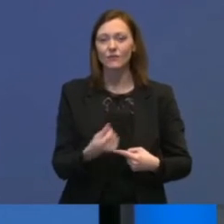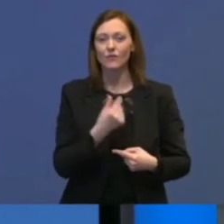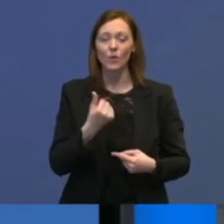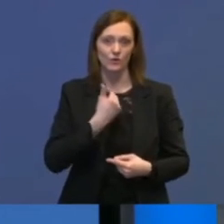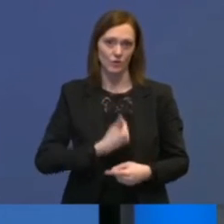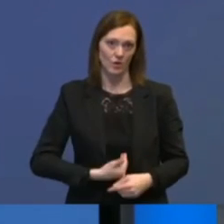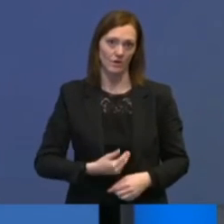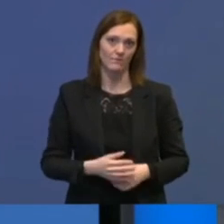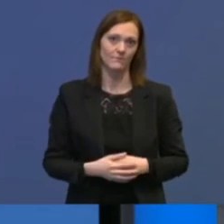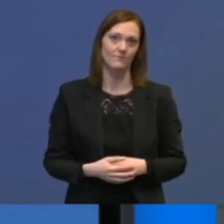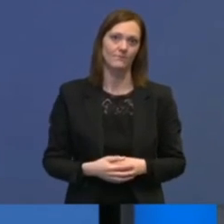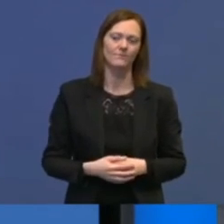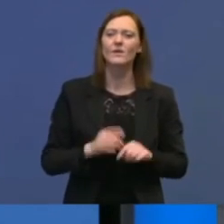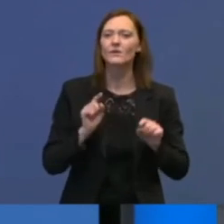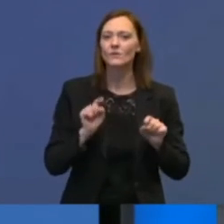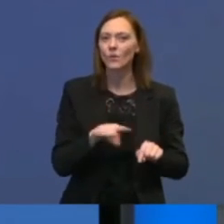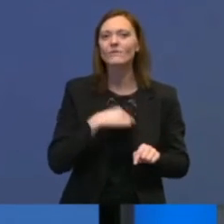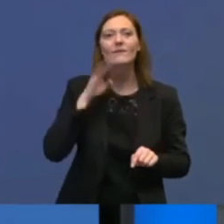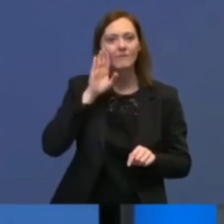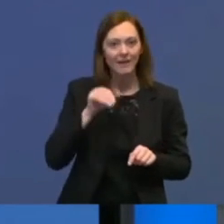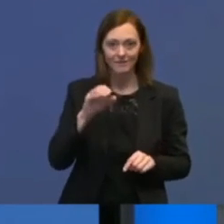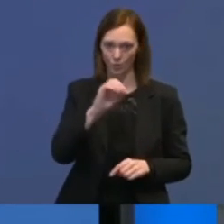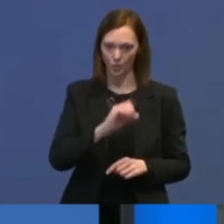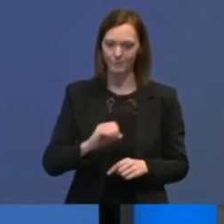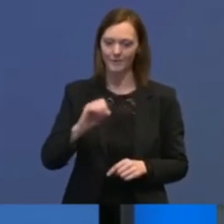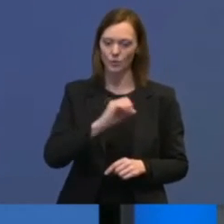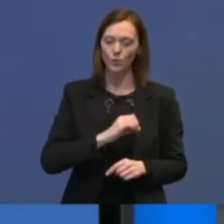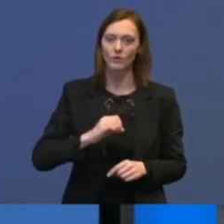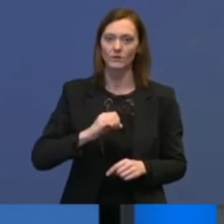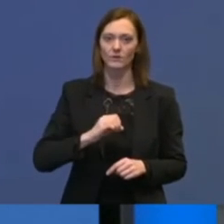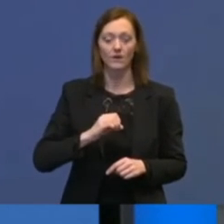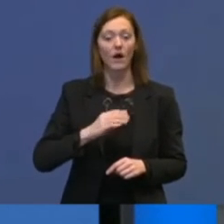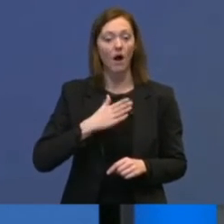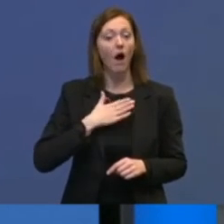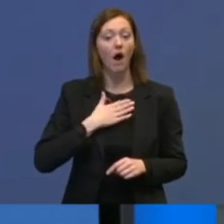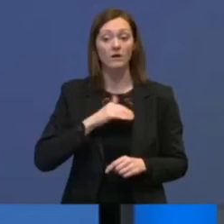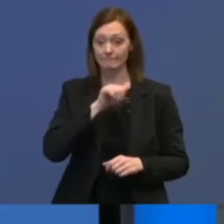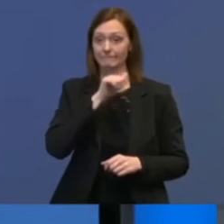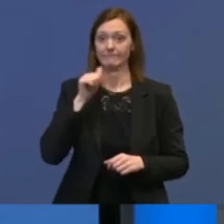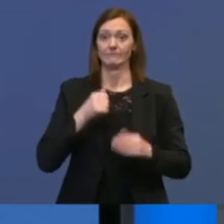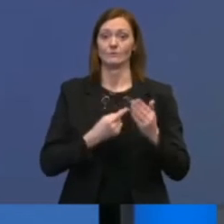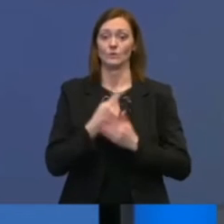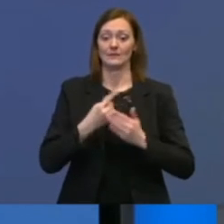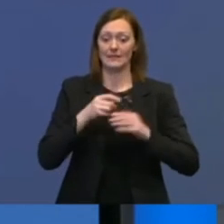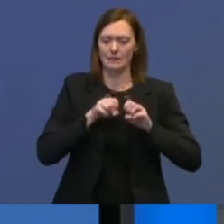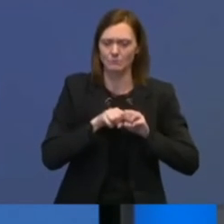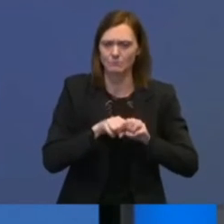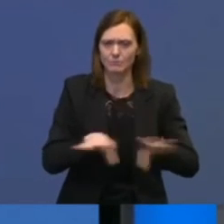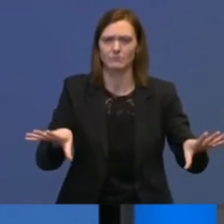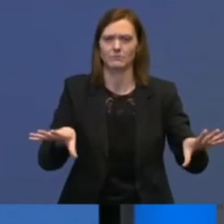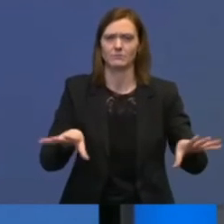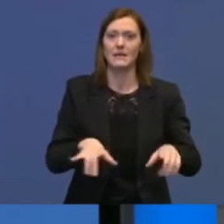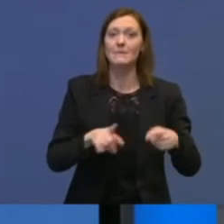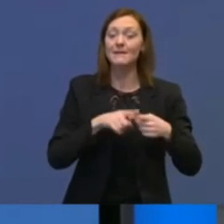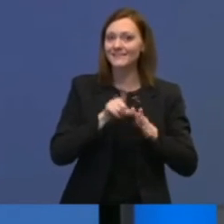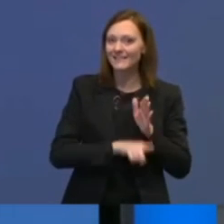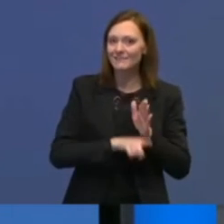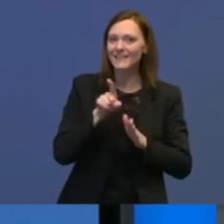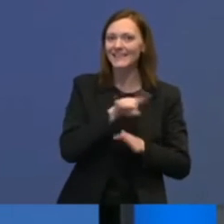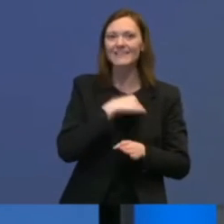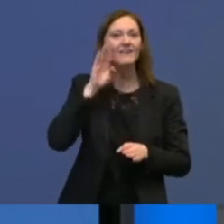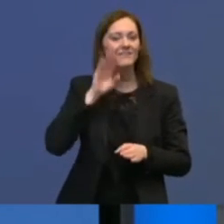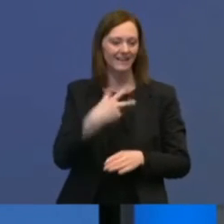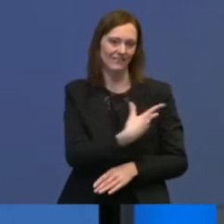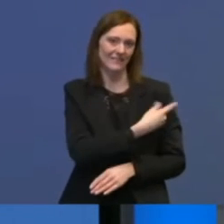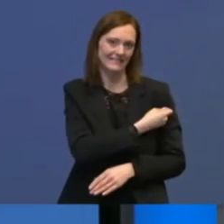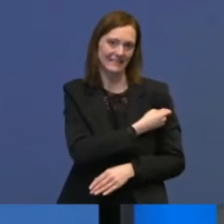gildu. Hadda waxan uugnehayin omokron u aad ufaafi karo waxan se sidao kale uugnehayin tallaalku u